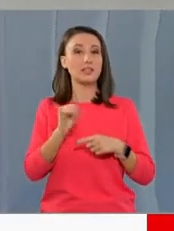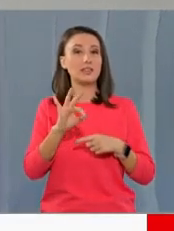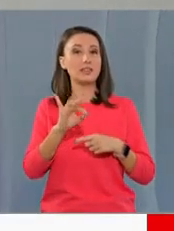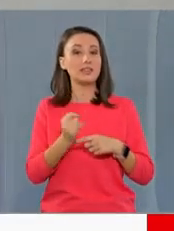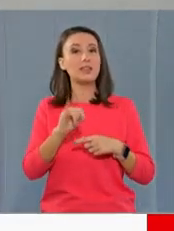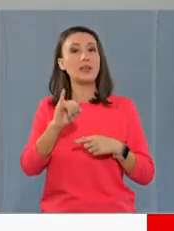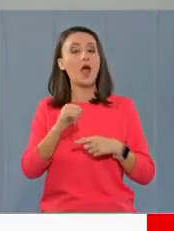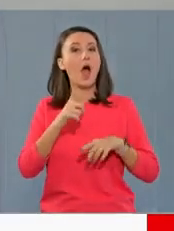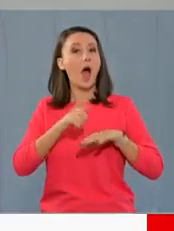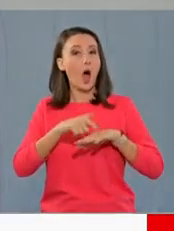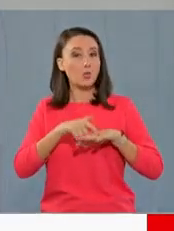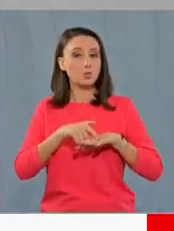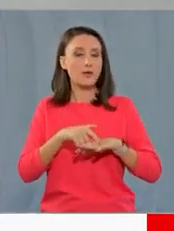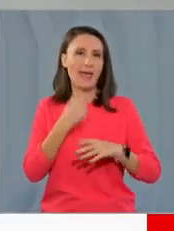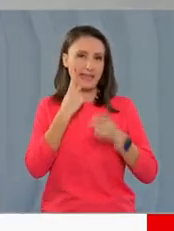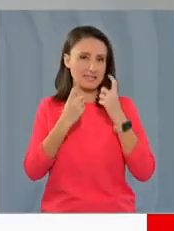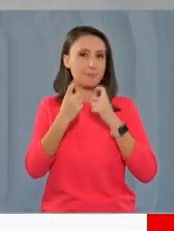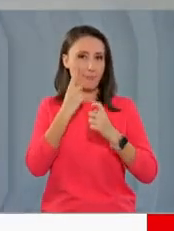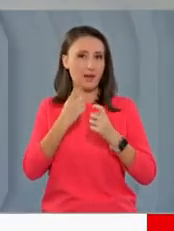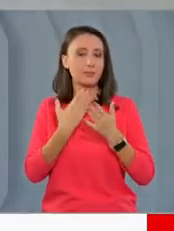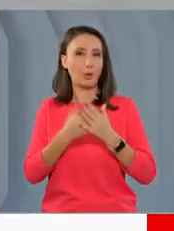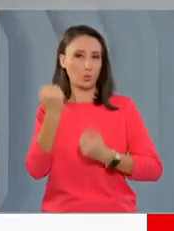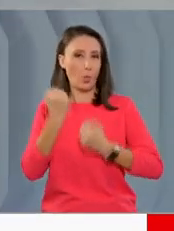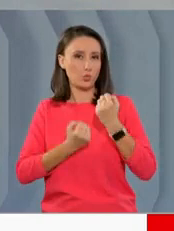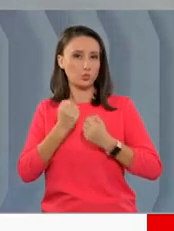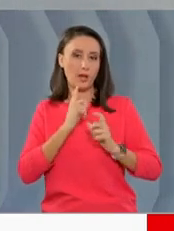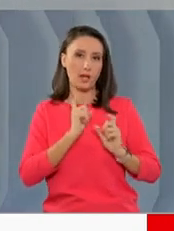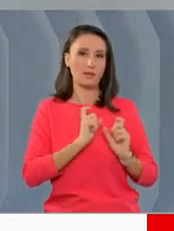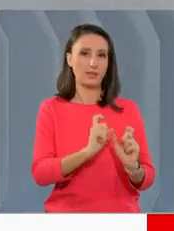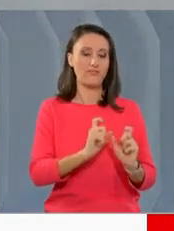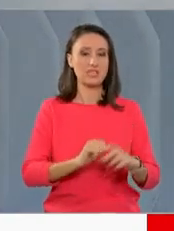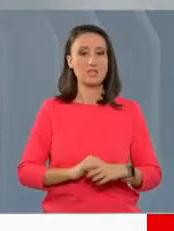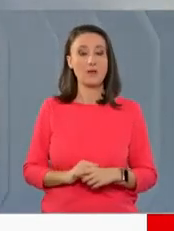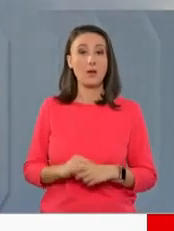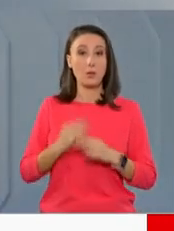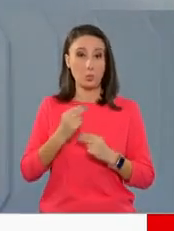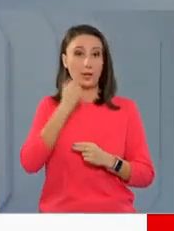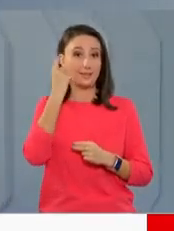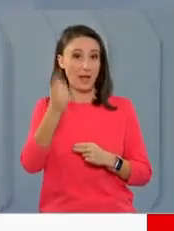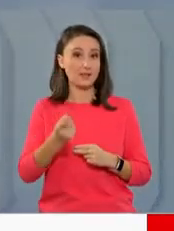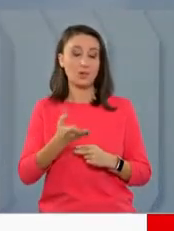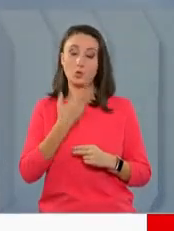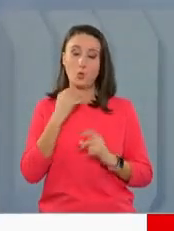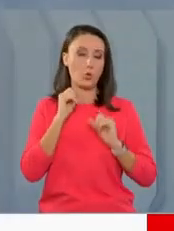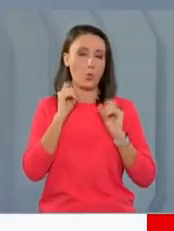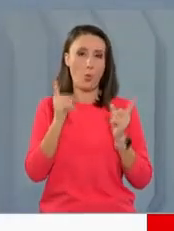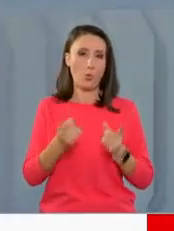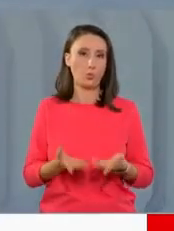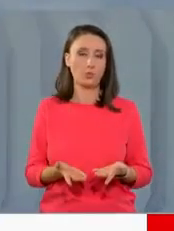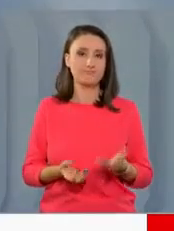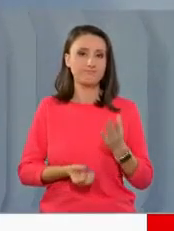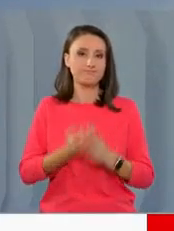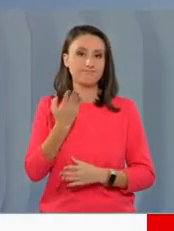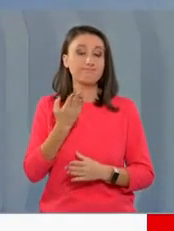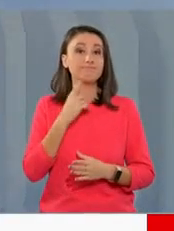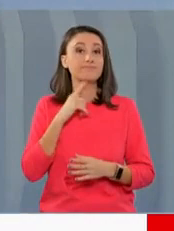discultaură expert în conducere defensivă Vă mulțumesc foarte mult Bună dimineața nu e o noutate domnule